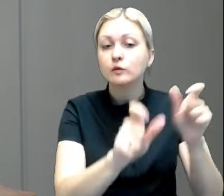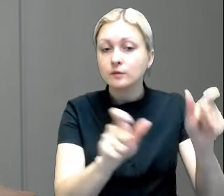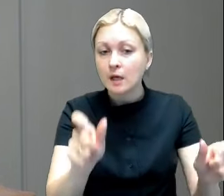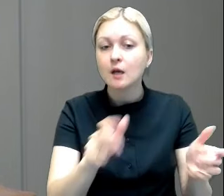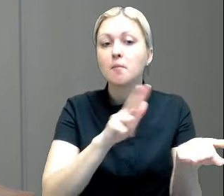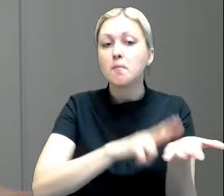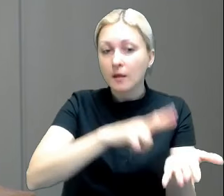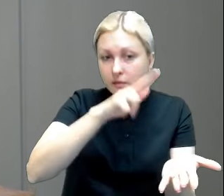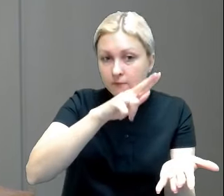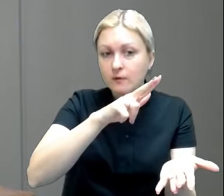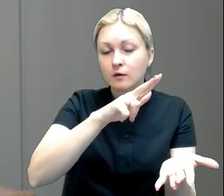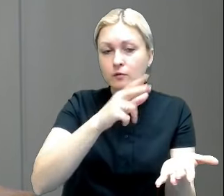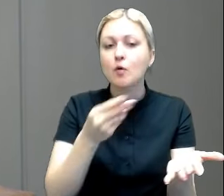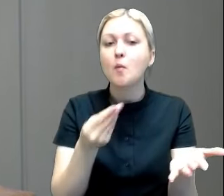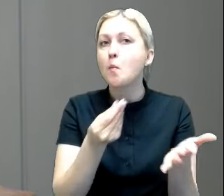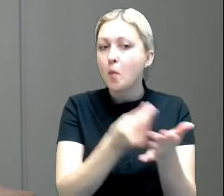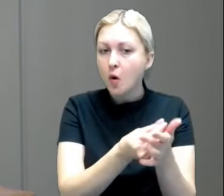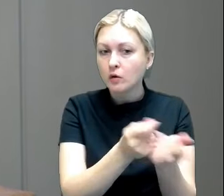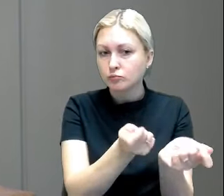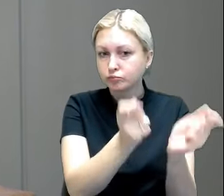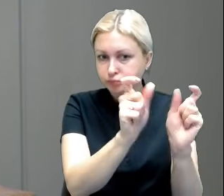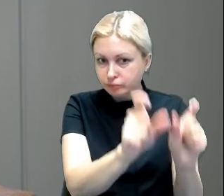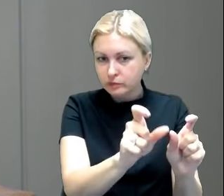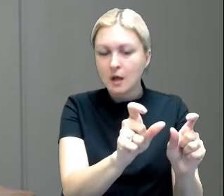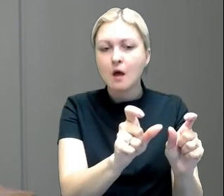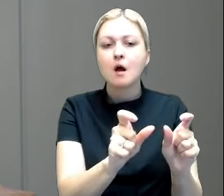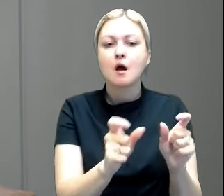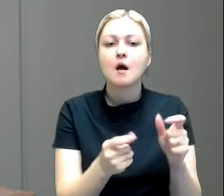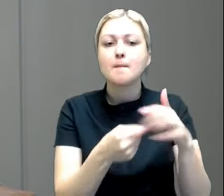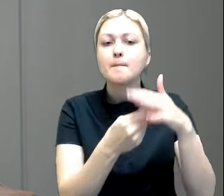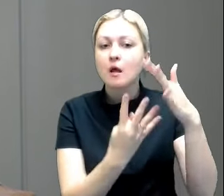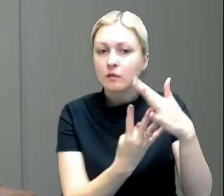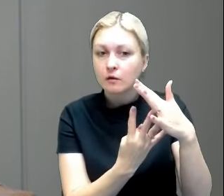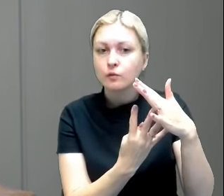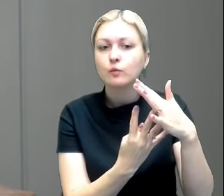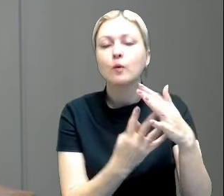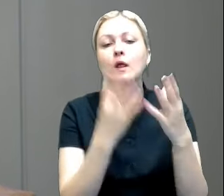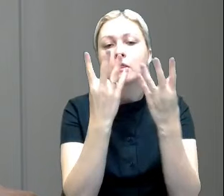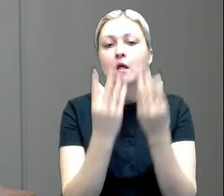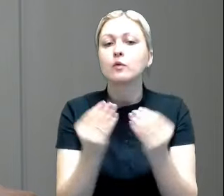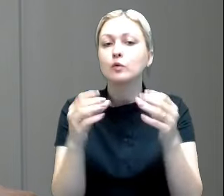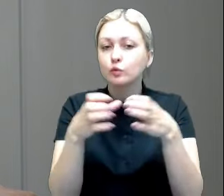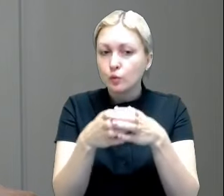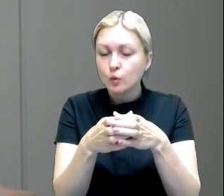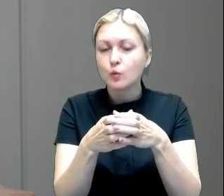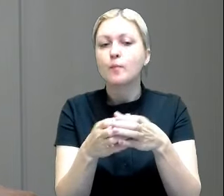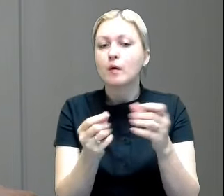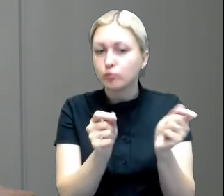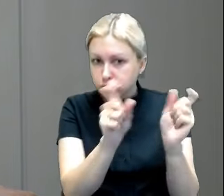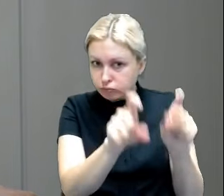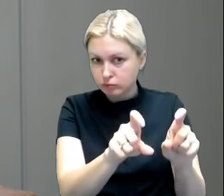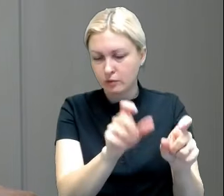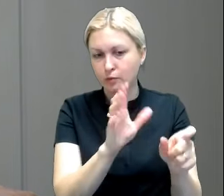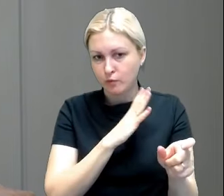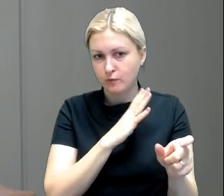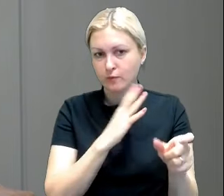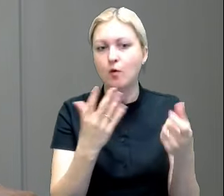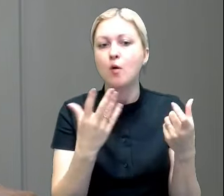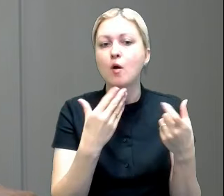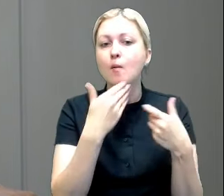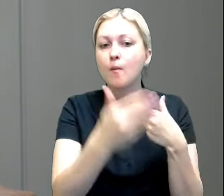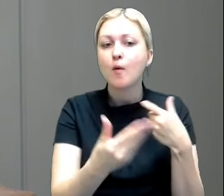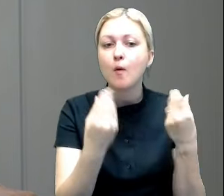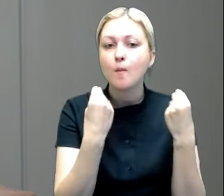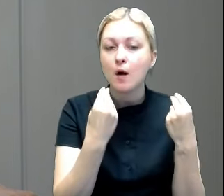daug didesnį mokestį pradinukams už prailgintą dienos grupę mokykloje po pamokų šis mokestis išaugo beveik